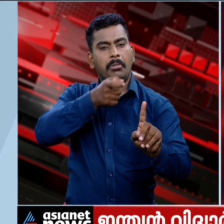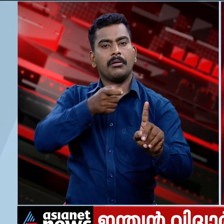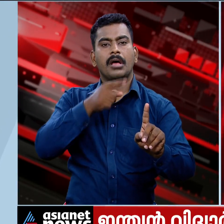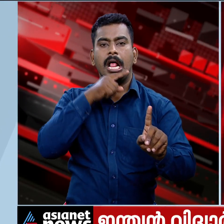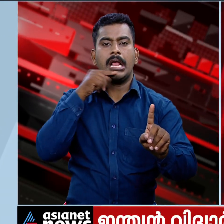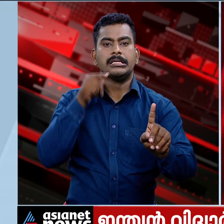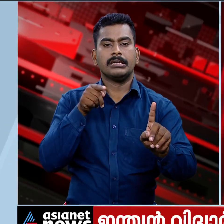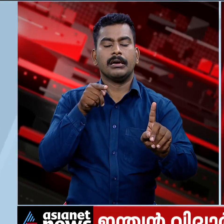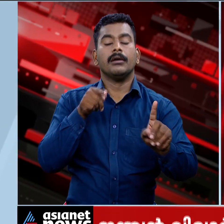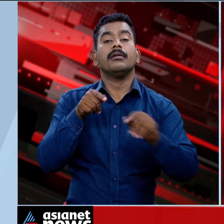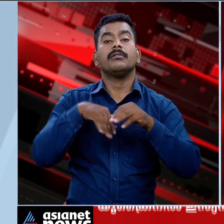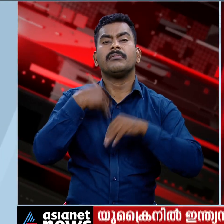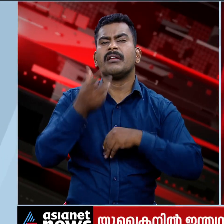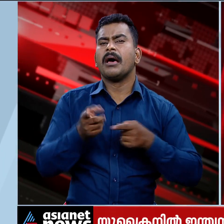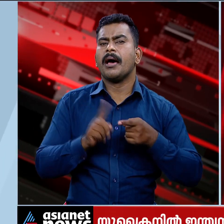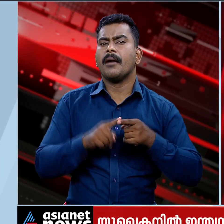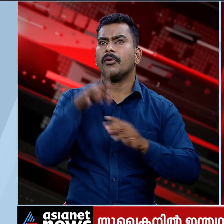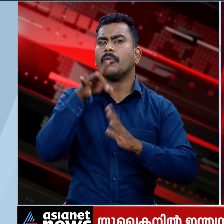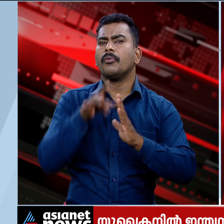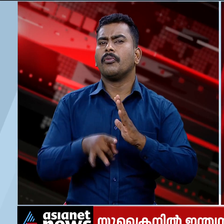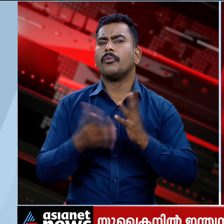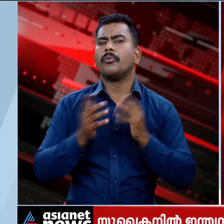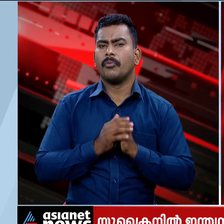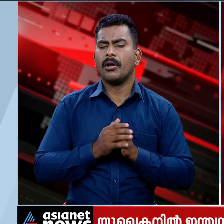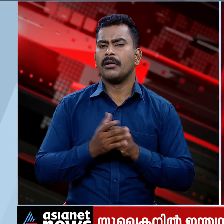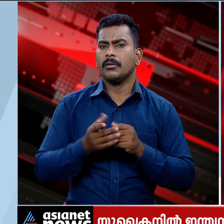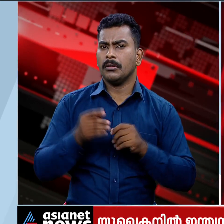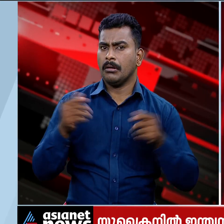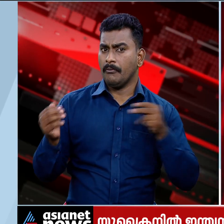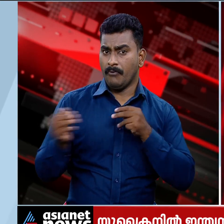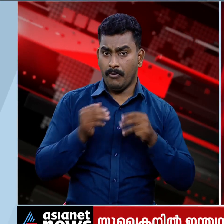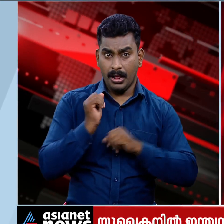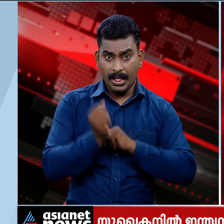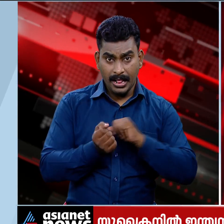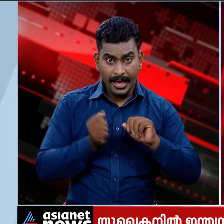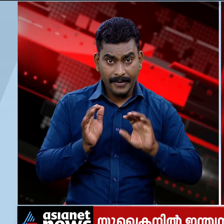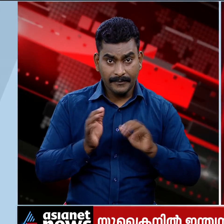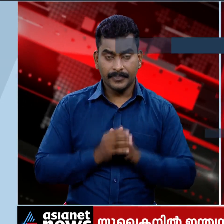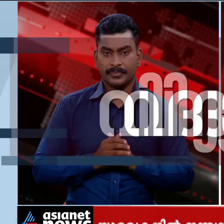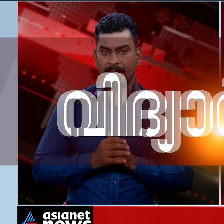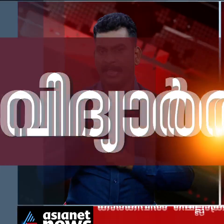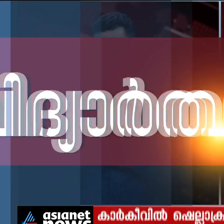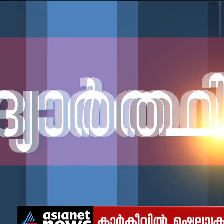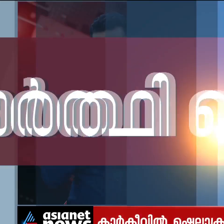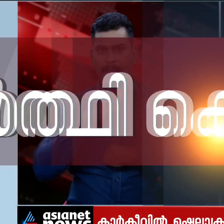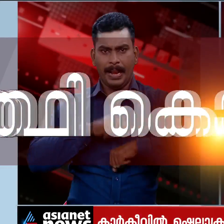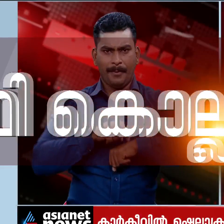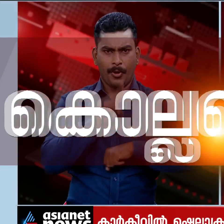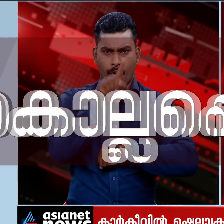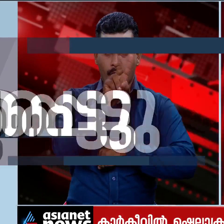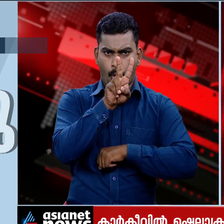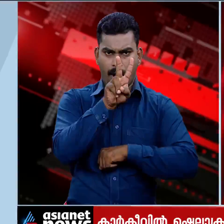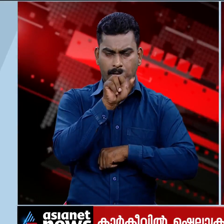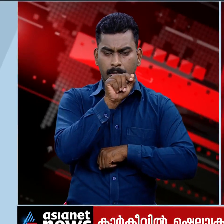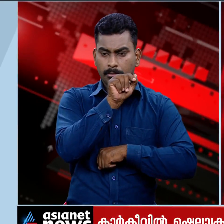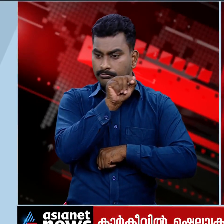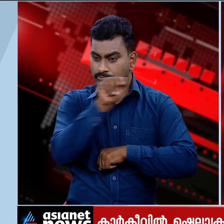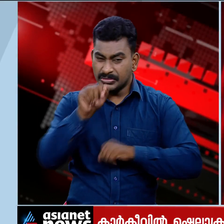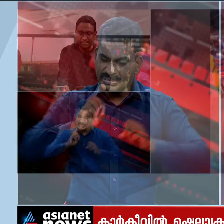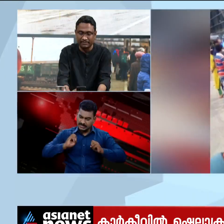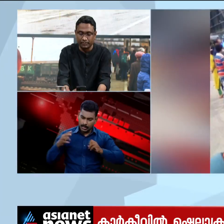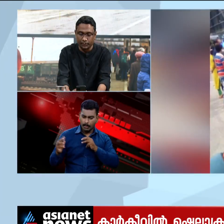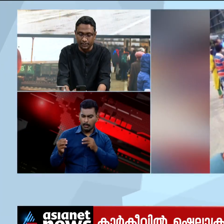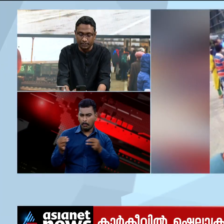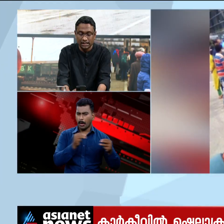എന്താണ് യുദ്ധമുഖത്തെ ഒരു അവസ്ഥ? കീവിലെ കാർക്കീവിലെ ഒക്കെ സാഹചര്യങ്ങൾ എങ്ങനെയാണ്? ശാലിനി, ഇന്നലെ അർദ്ധരാത്രി മുതൽ ഏറ്റവും കൂടുതൽ ആക്രമണം നടക്കുന്ന നഗരങ്ങളിലൊന്ന്